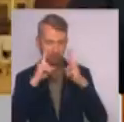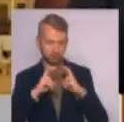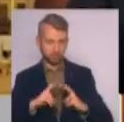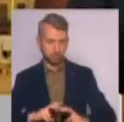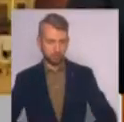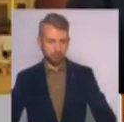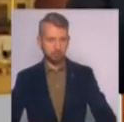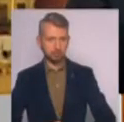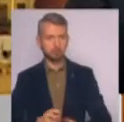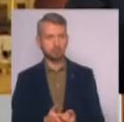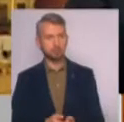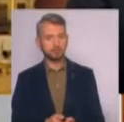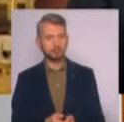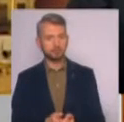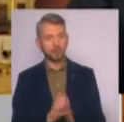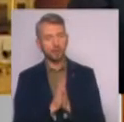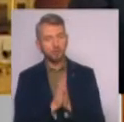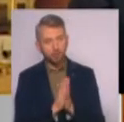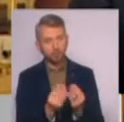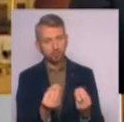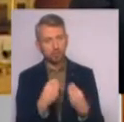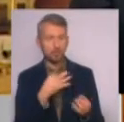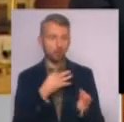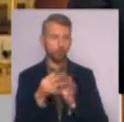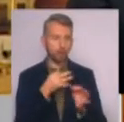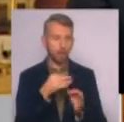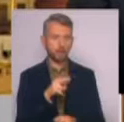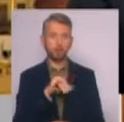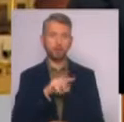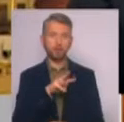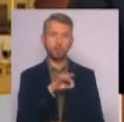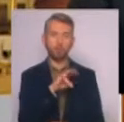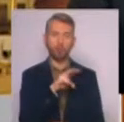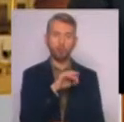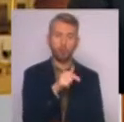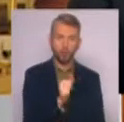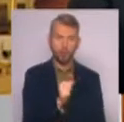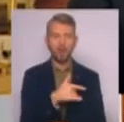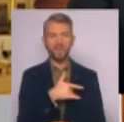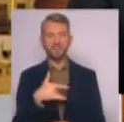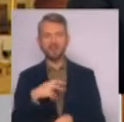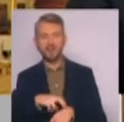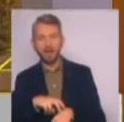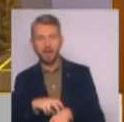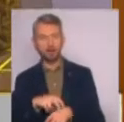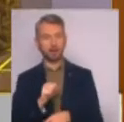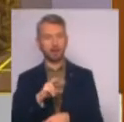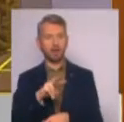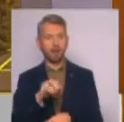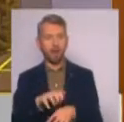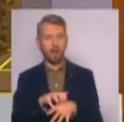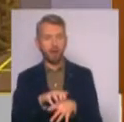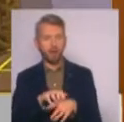обстеження, прошу надати мені консультацію пульмонолога, фтизіатра, алерголога, будь ласка, без проблем.